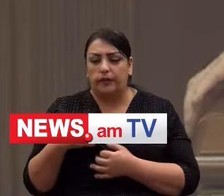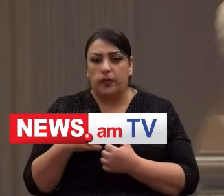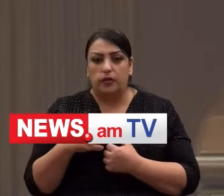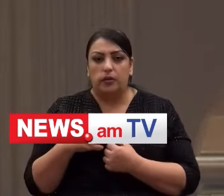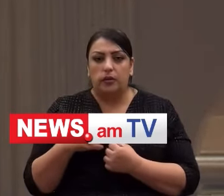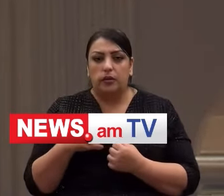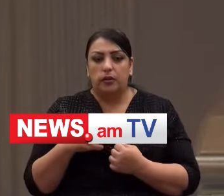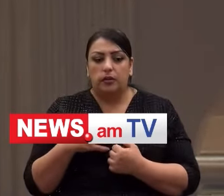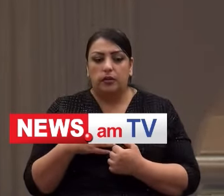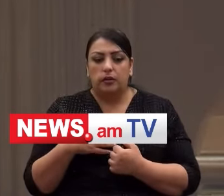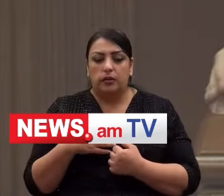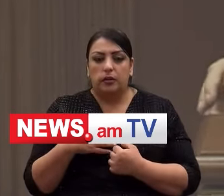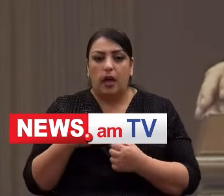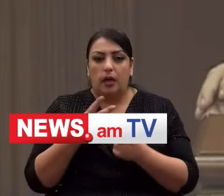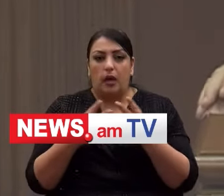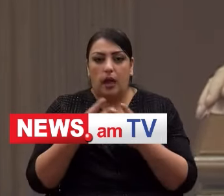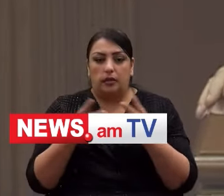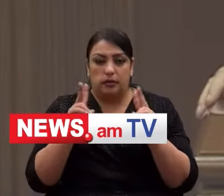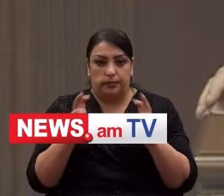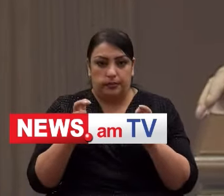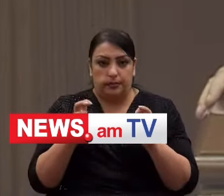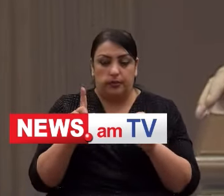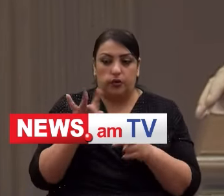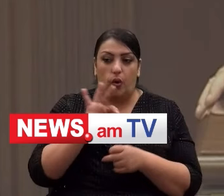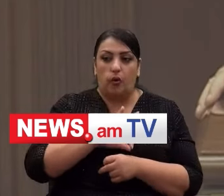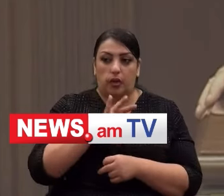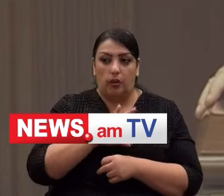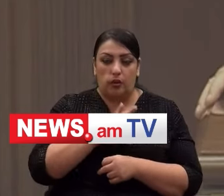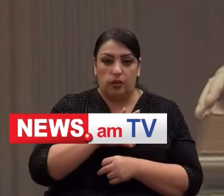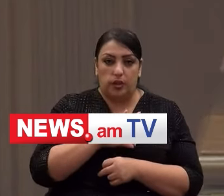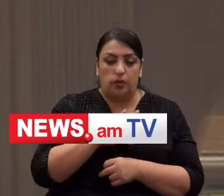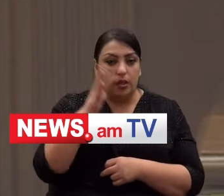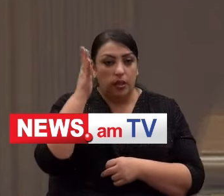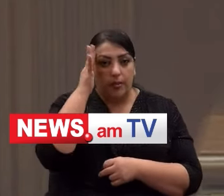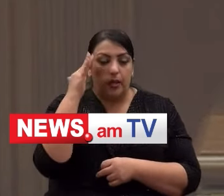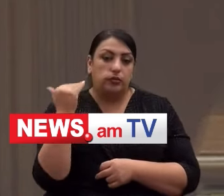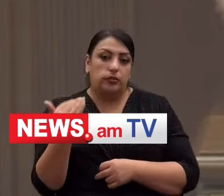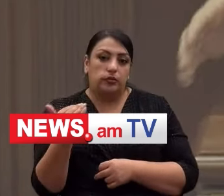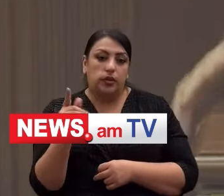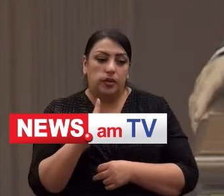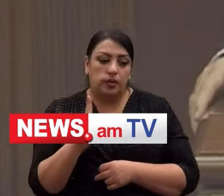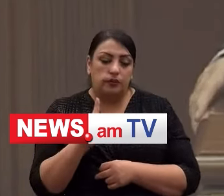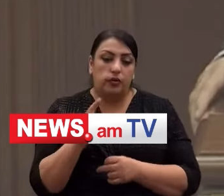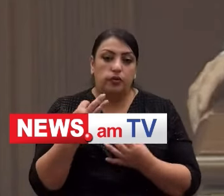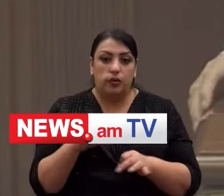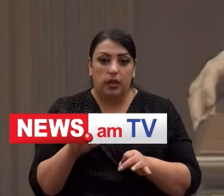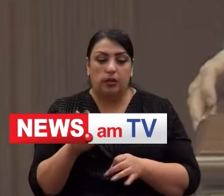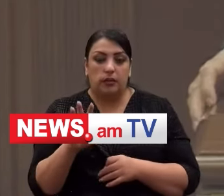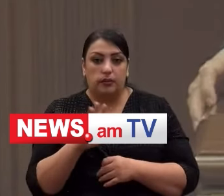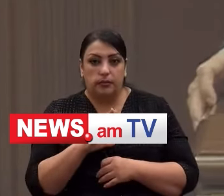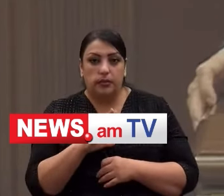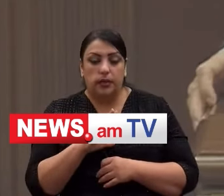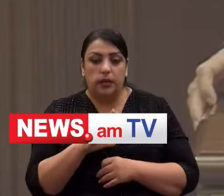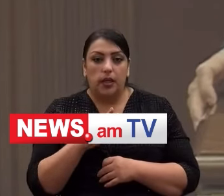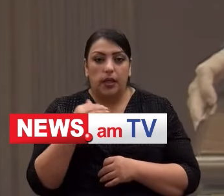որպես խափանամիջոց կիրառելու նպատակարարության մասին, այնքանով որքանով թույլ են տալիս իմ այսպես